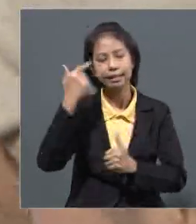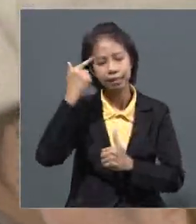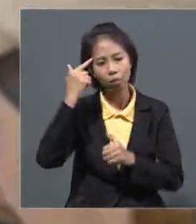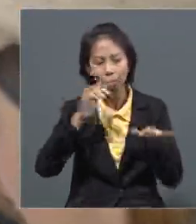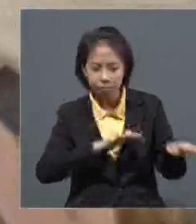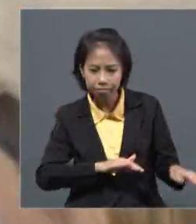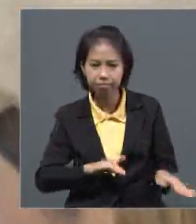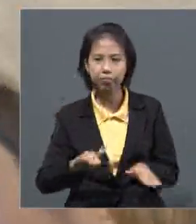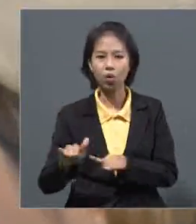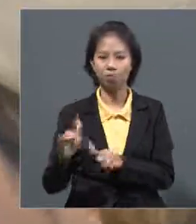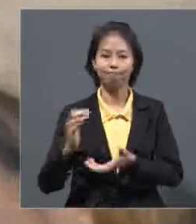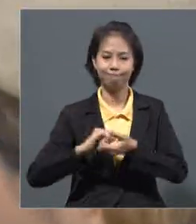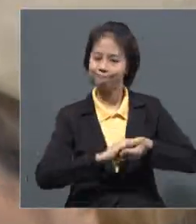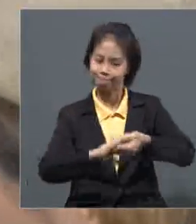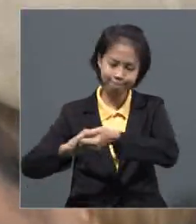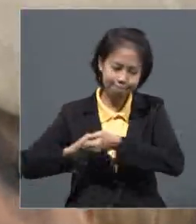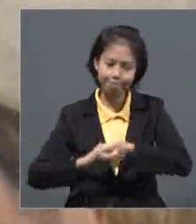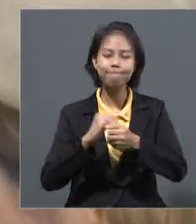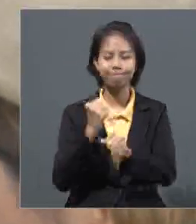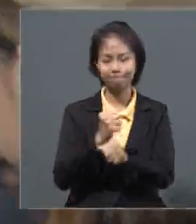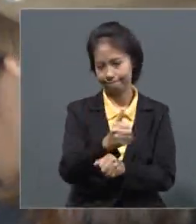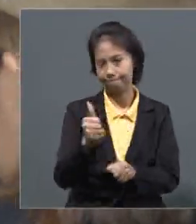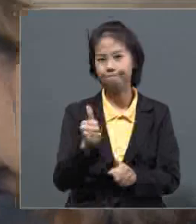ให้ความร่วมมือในการทำงานเป็นอย่างดี